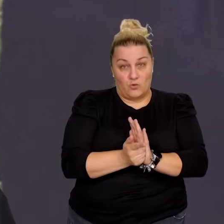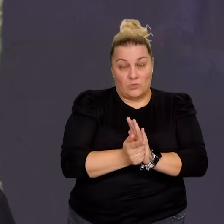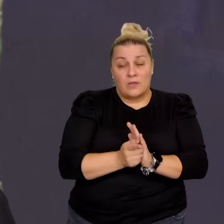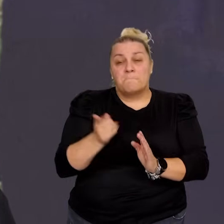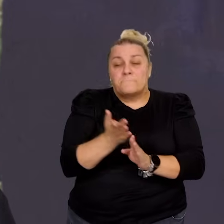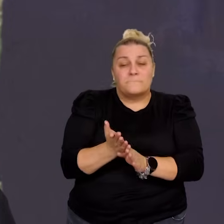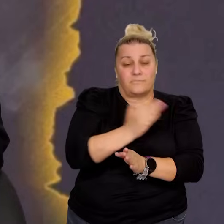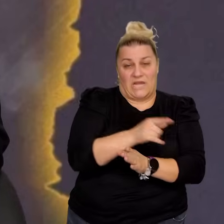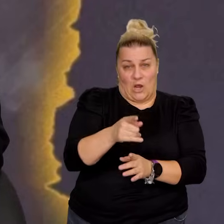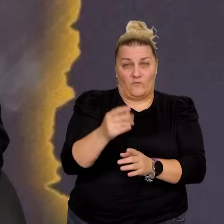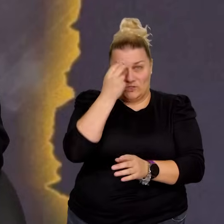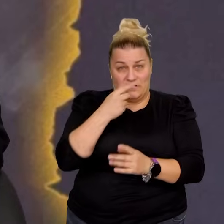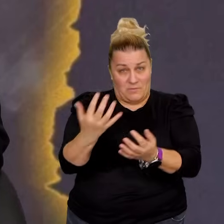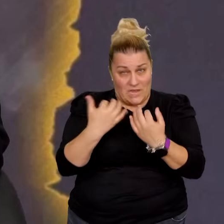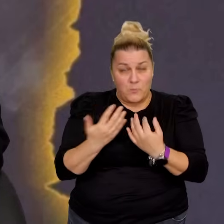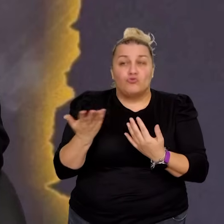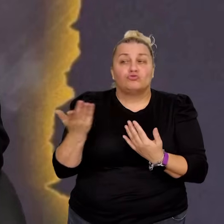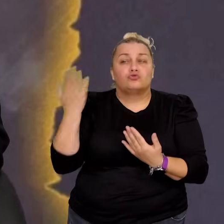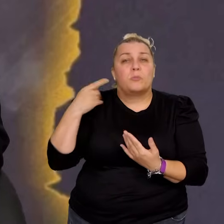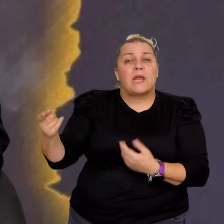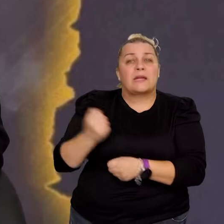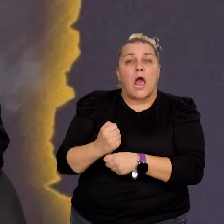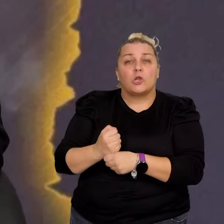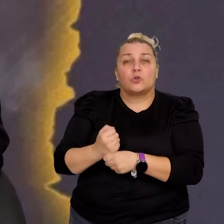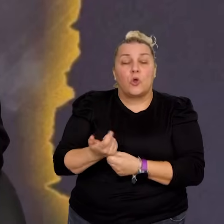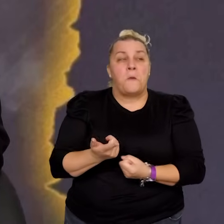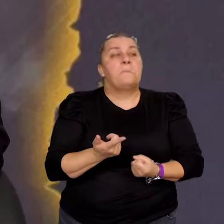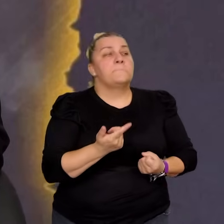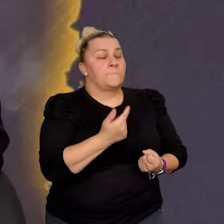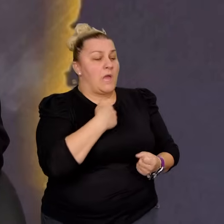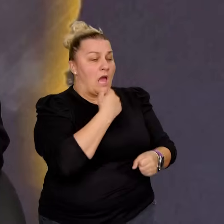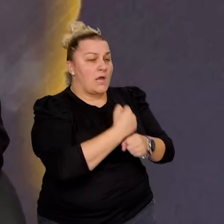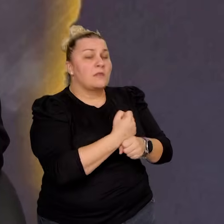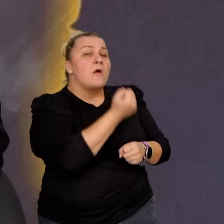velikosrpske agresije? Pa radio sam u jednoj privatnoj firmi